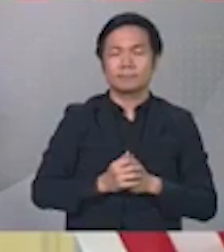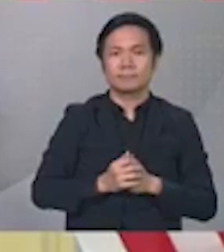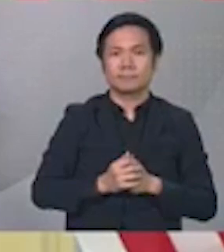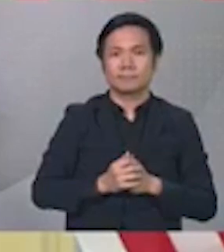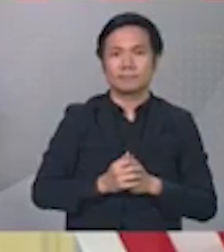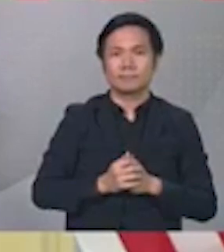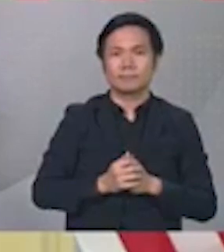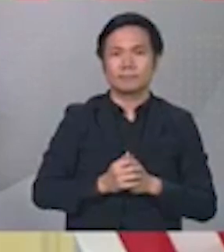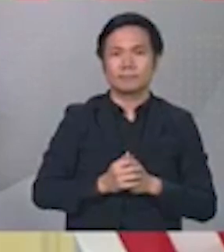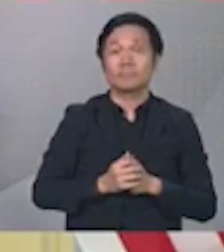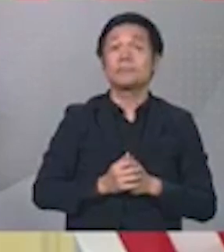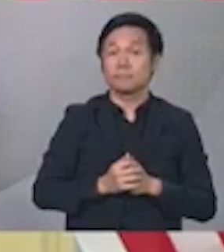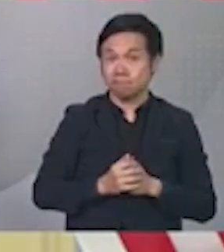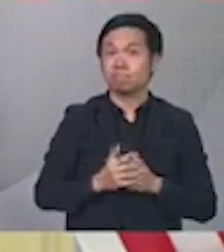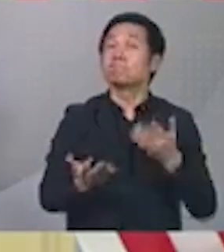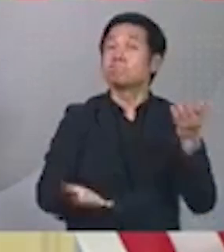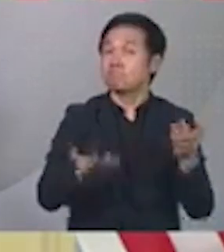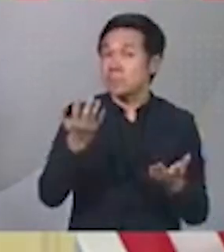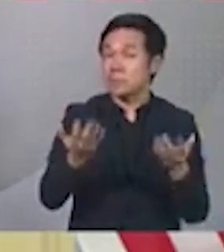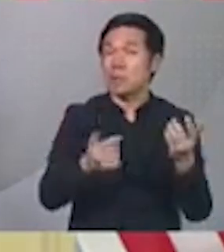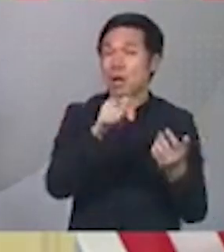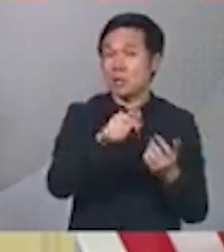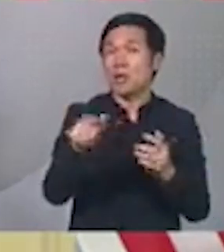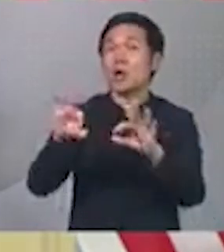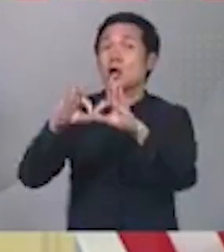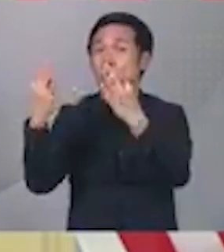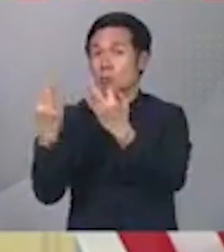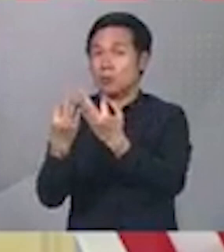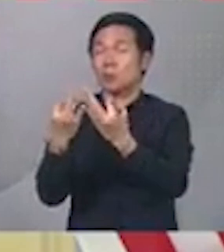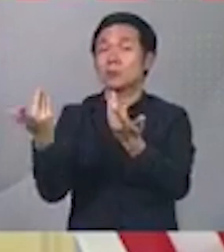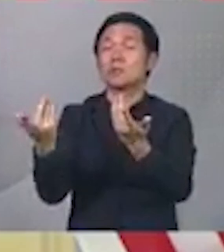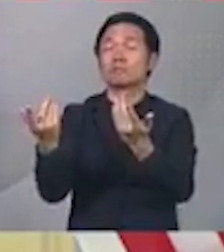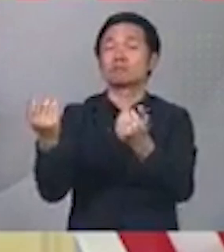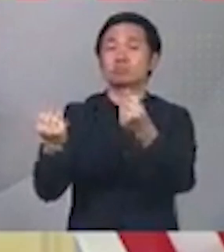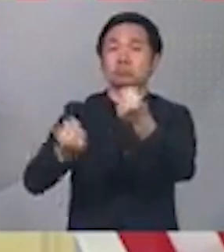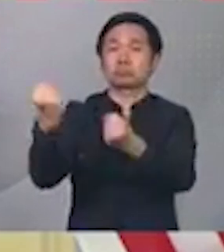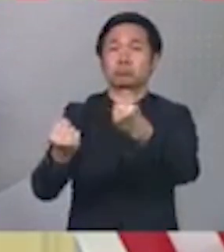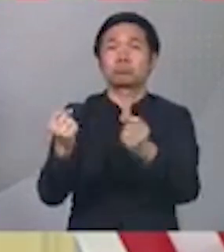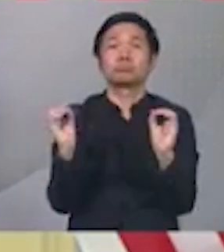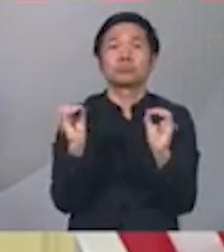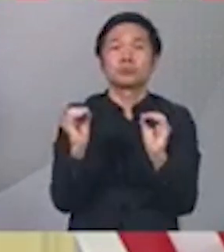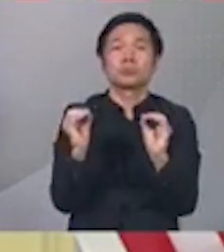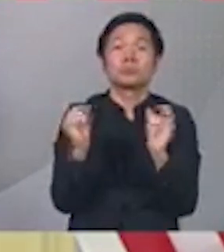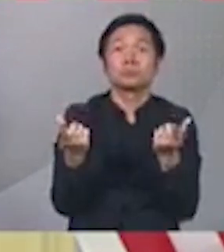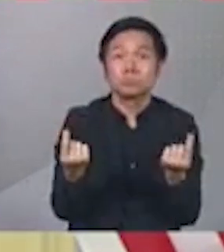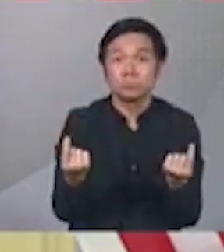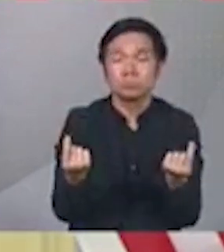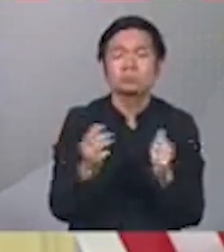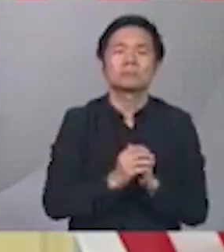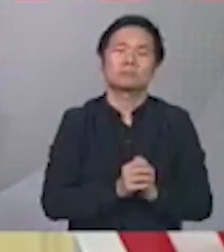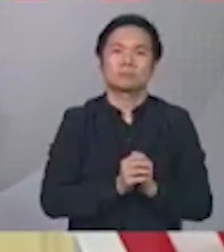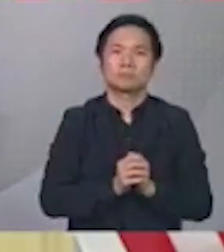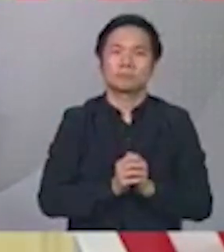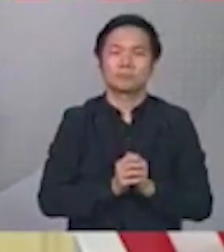gadget cair ada pelajar-pelajar yang keluarga mereka tidak mempunyai kendaraan untuk mengambil mereka jadi